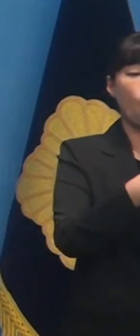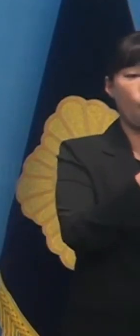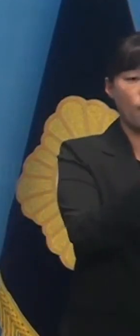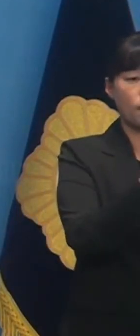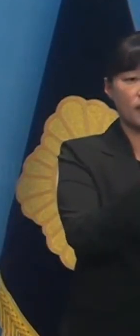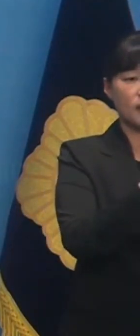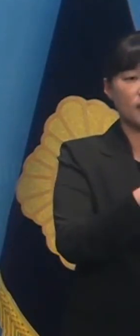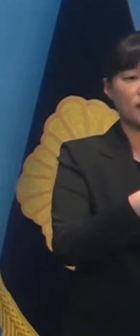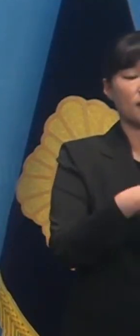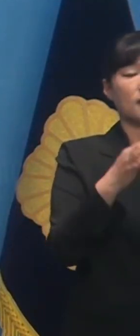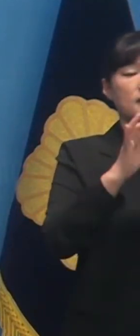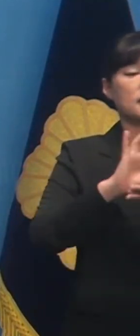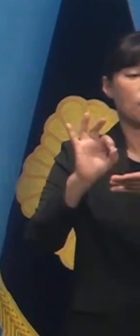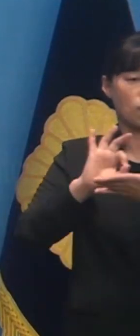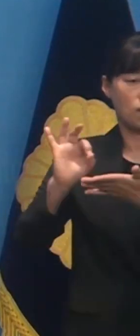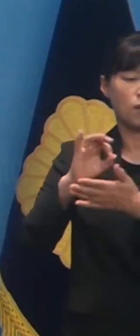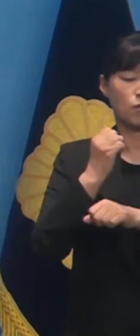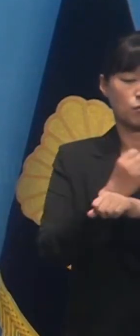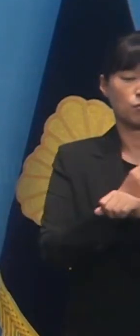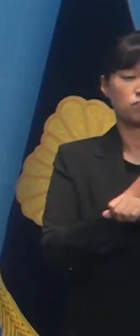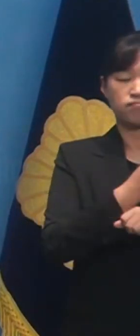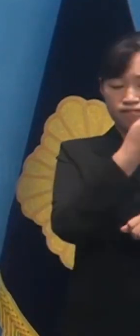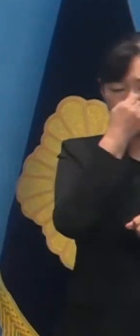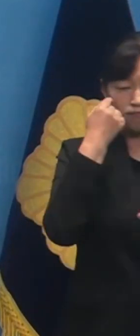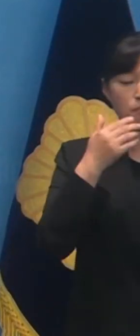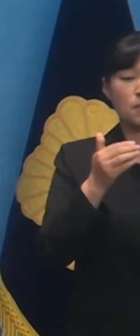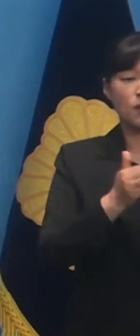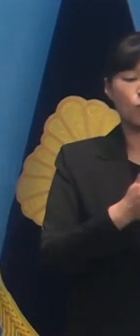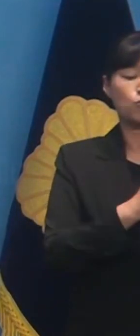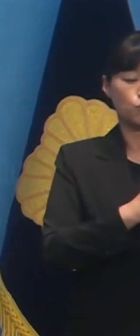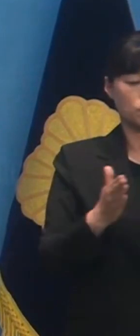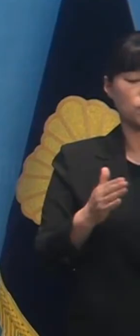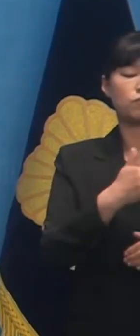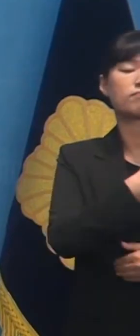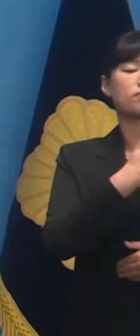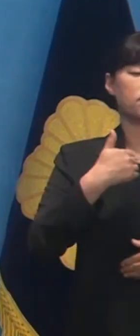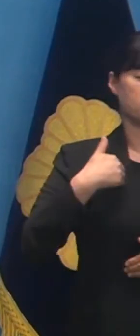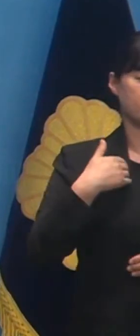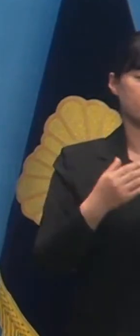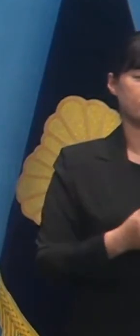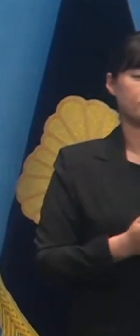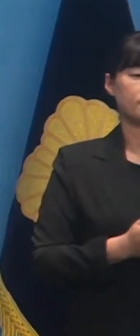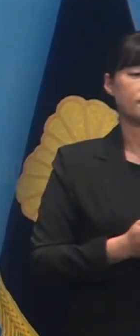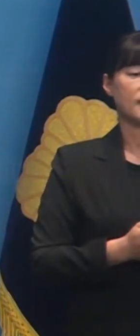소비 진작 효과도 이미 여러 차례 입증됐고 준비도 충분합니다.